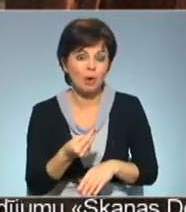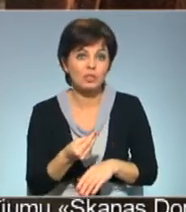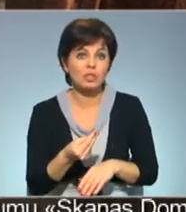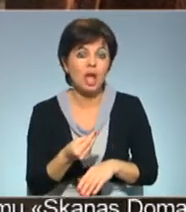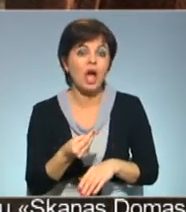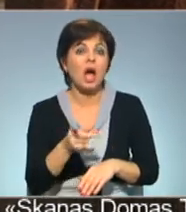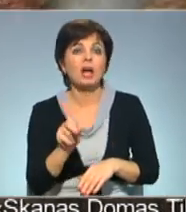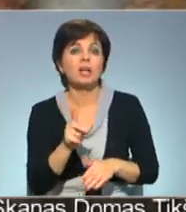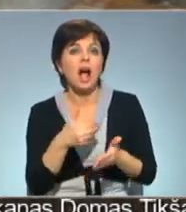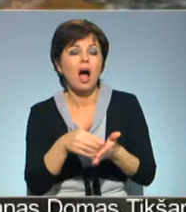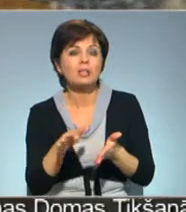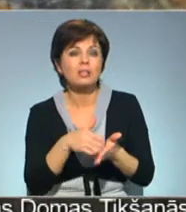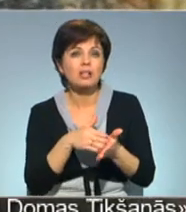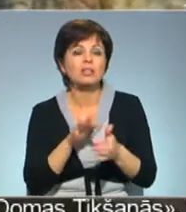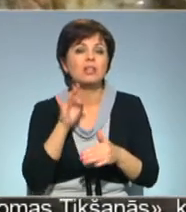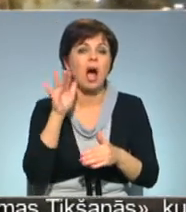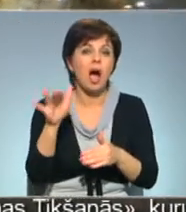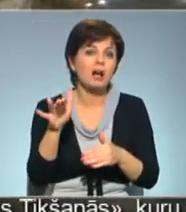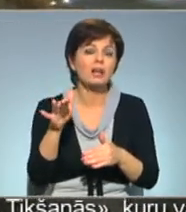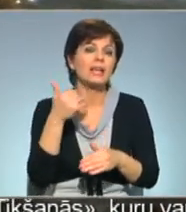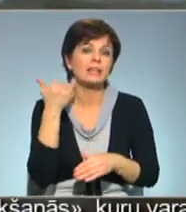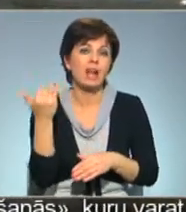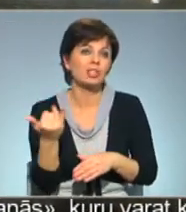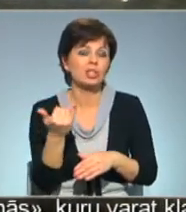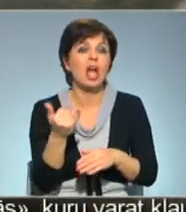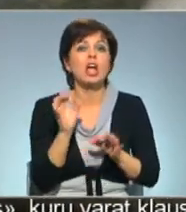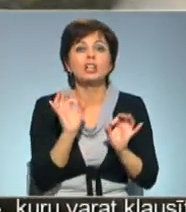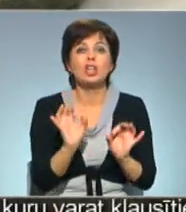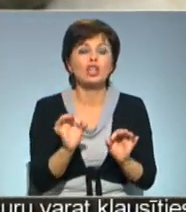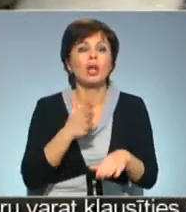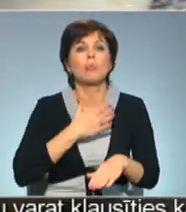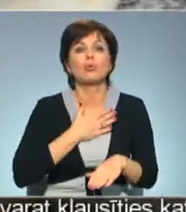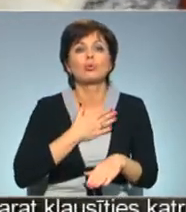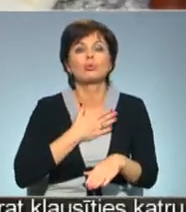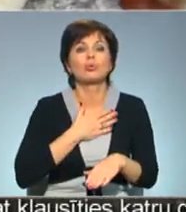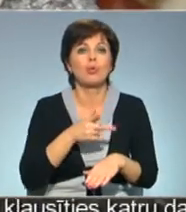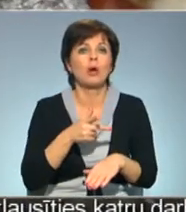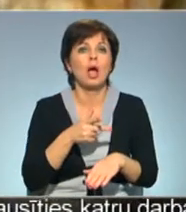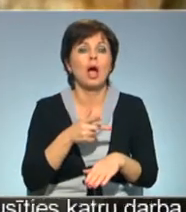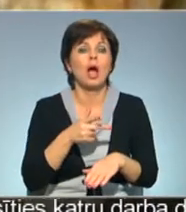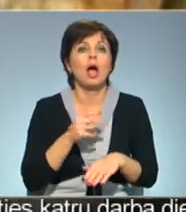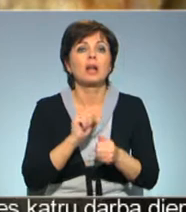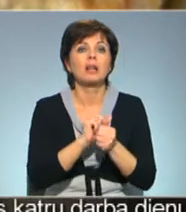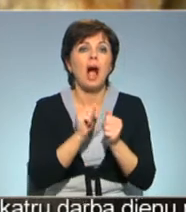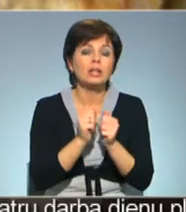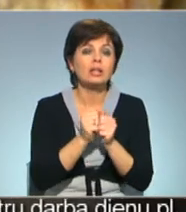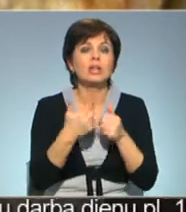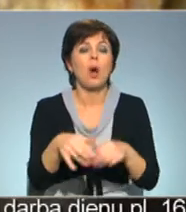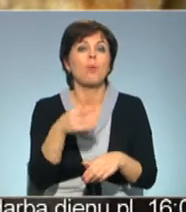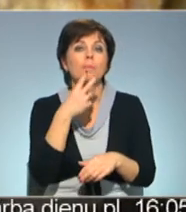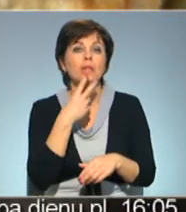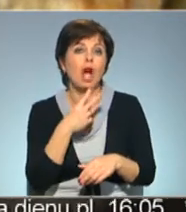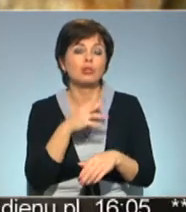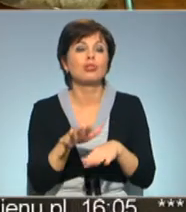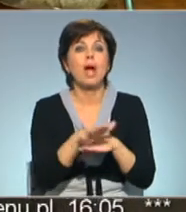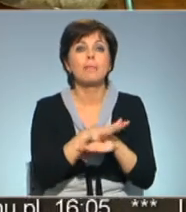reliefs, interesants krāsas, sāk tālāk interesēties, vai tiešām tie ir tikai mūsu pašu granīti. Jā. Mēs esam pieraduši, ka mums ir